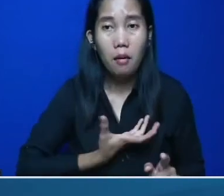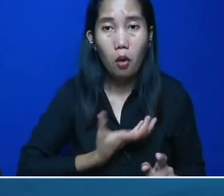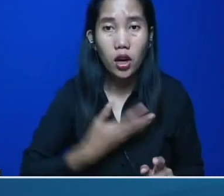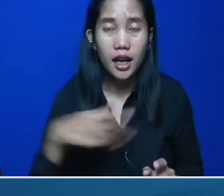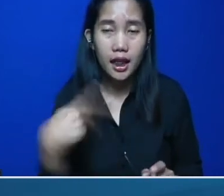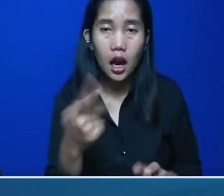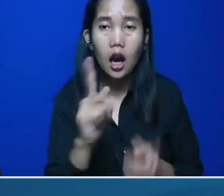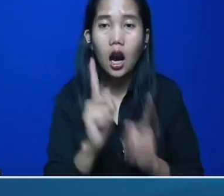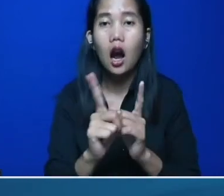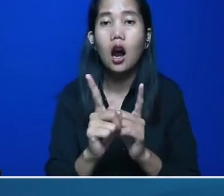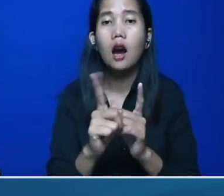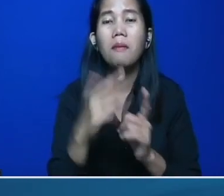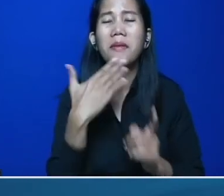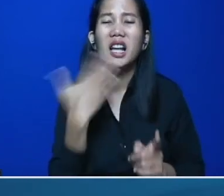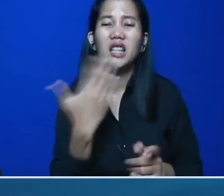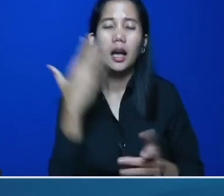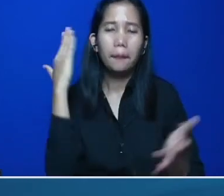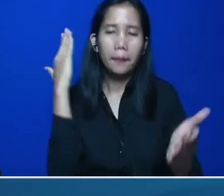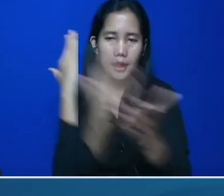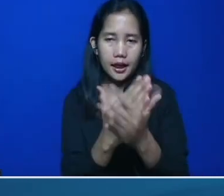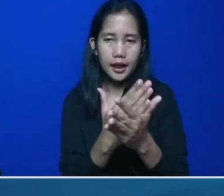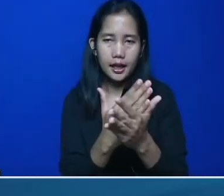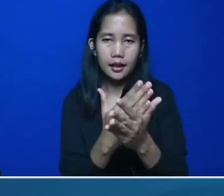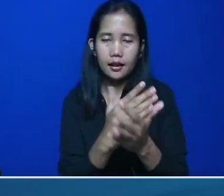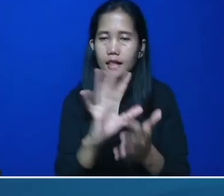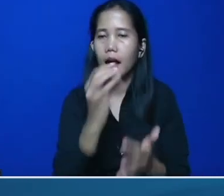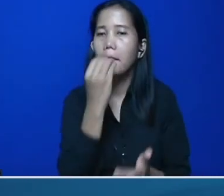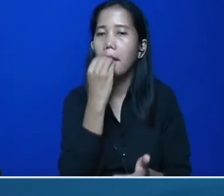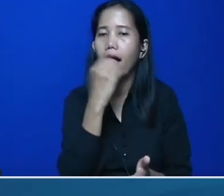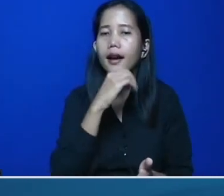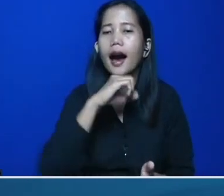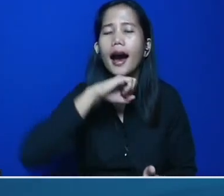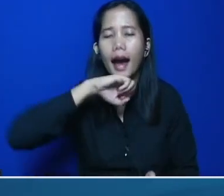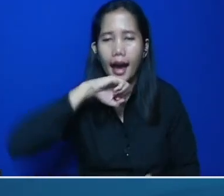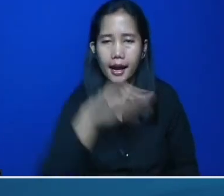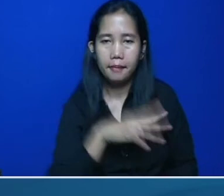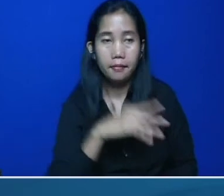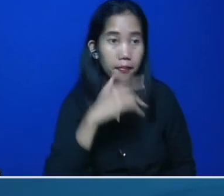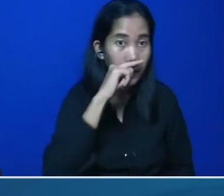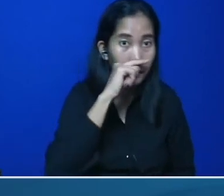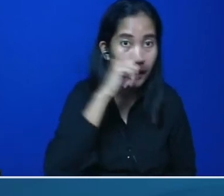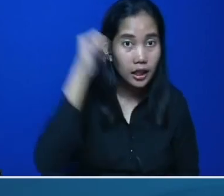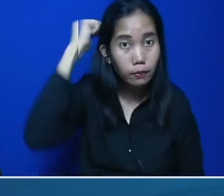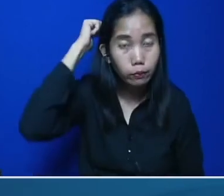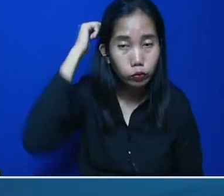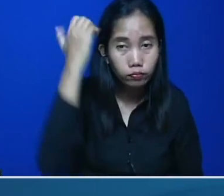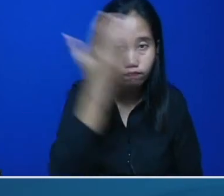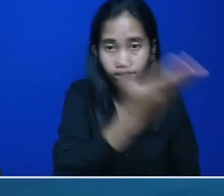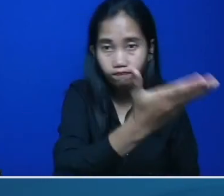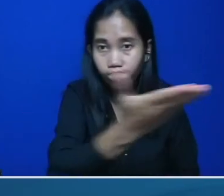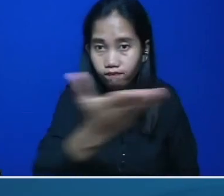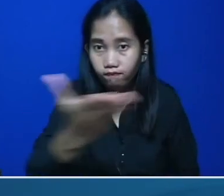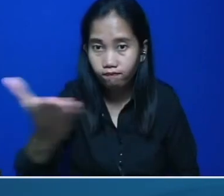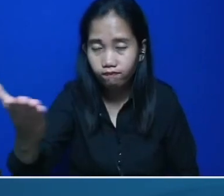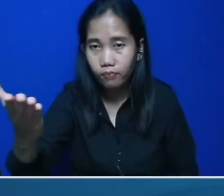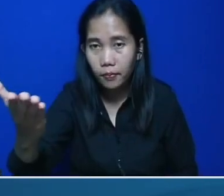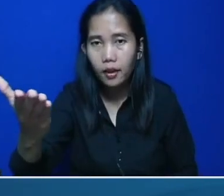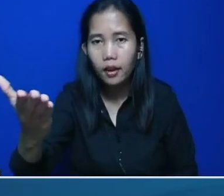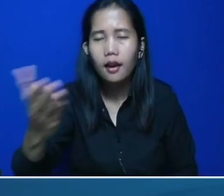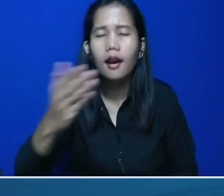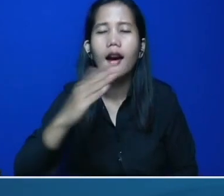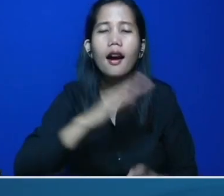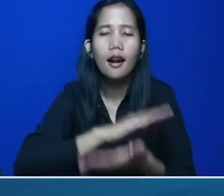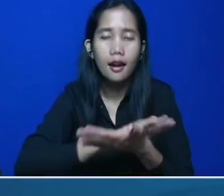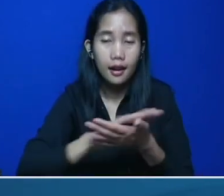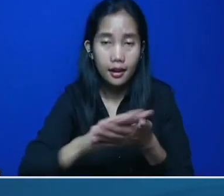Saudara segar yang halal saja yang begitu banyak tidak mungkin kita makan semua